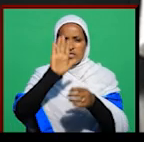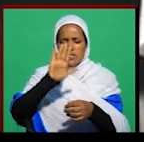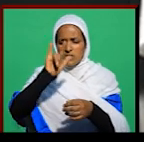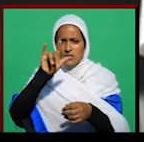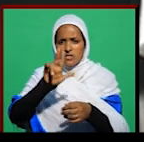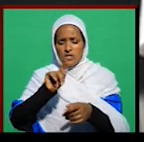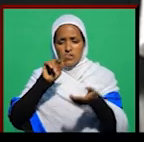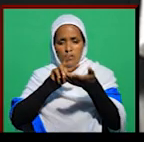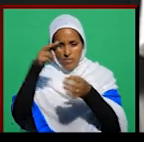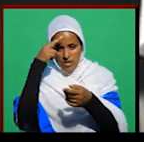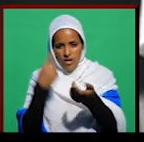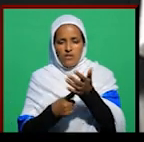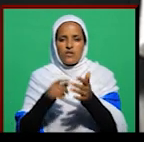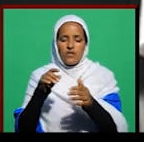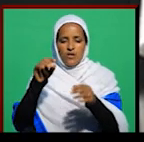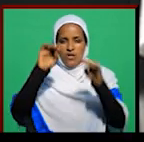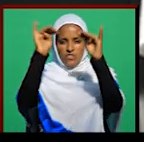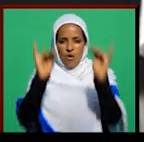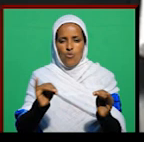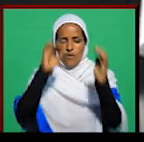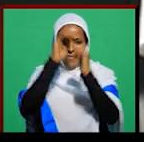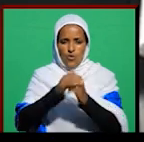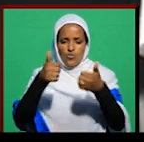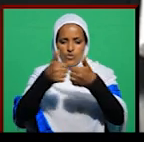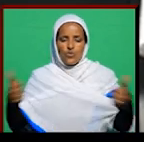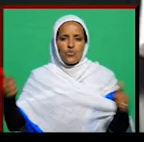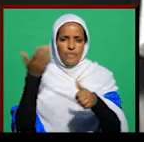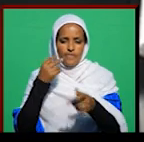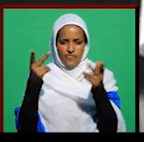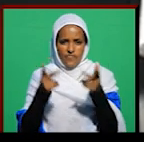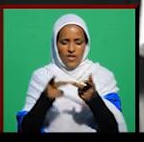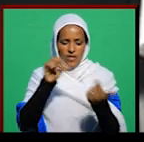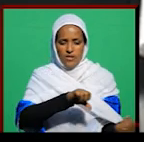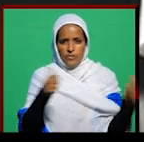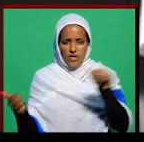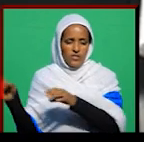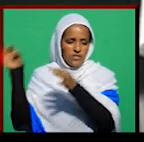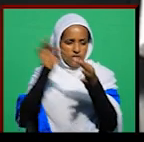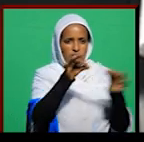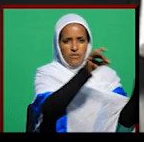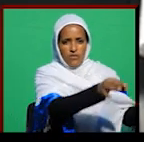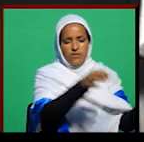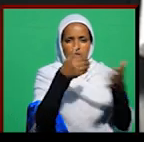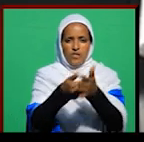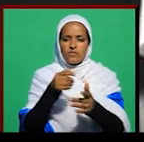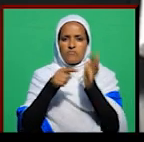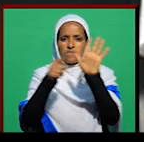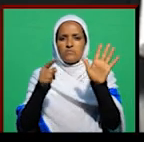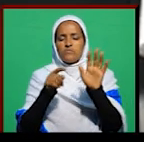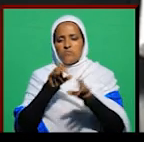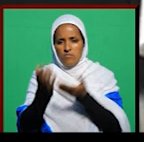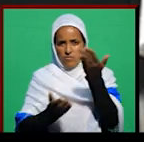እየተገዘሩ በግዝረታቸው ምክንያት ከኢአማንያን ወይም ከጣዖት አምላኪዎች ይለዩ ነበረ። በቦታው ጥምቀት እስኪተካበት ድረስ ይህ መለያ ምልክት ሆኖ